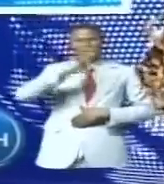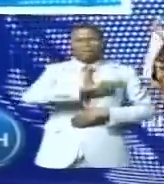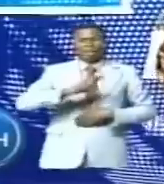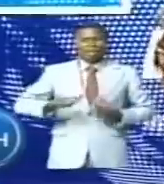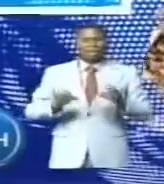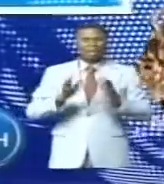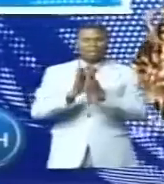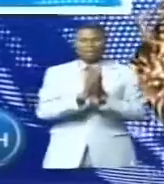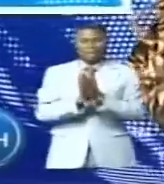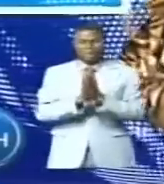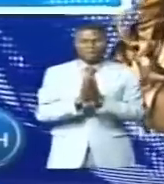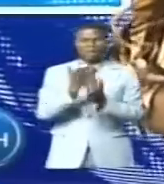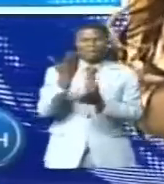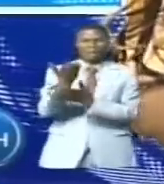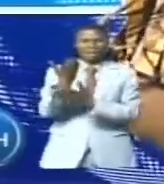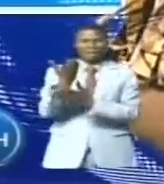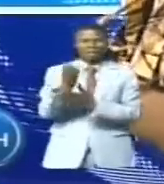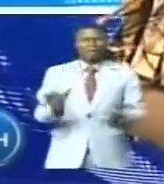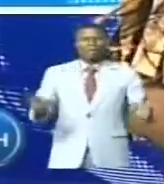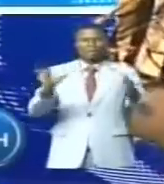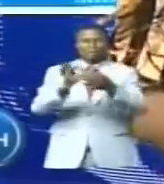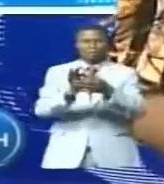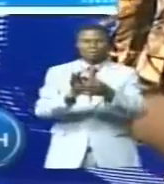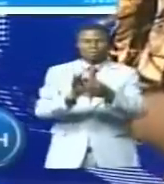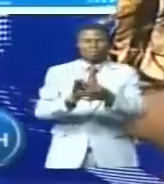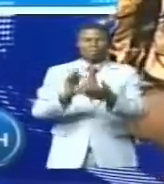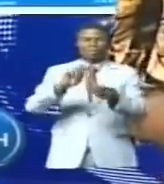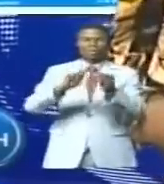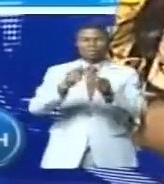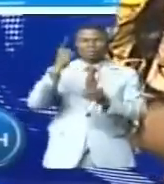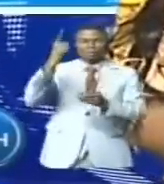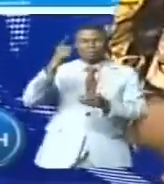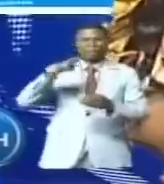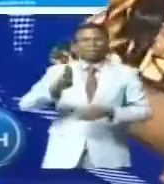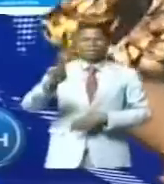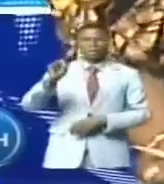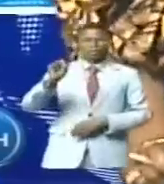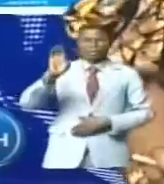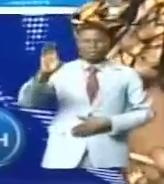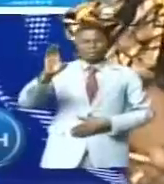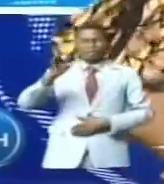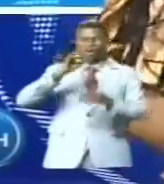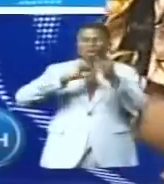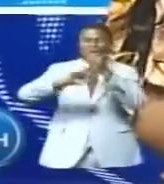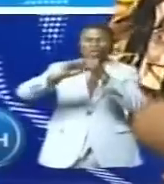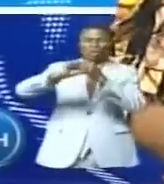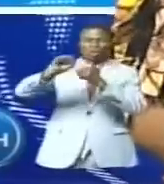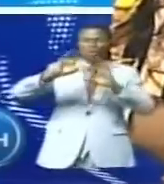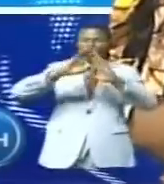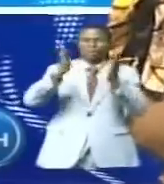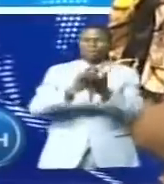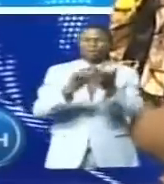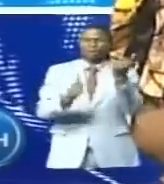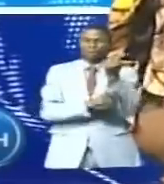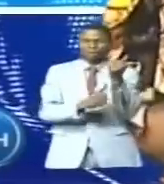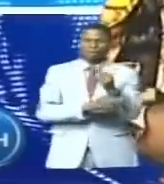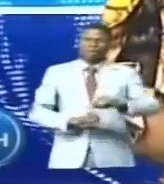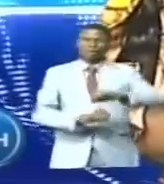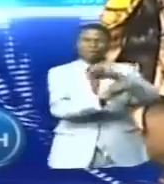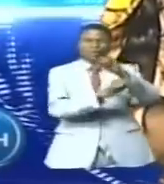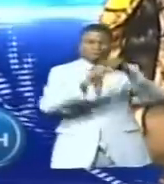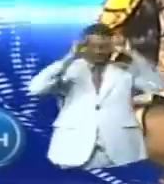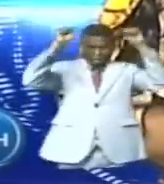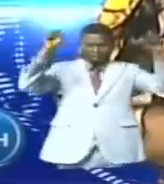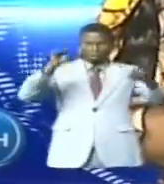Kamerhe et en appelle à la cohésion et l'unité au sein de l'UNC ainsi qu'à la mobilisation de tous pour accompagner le président